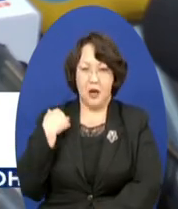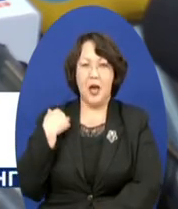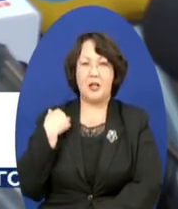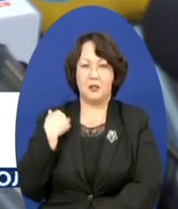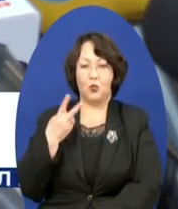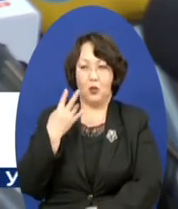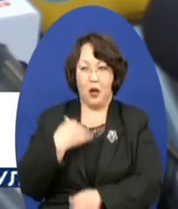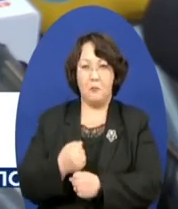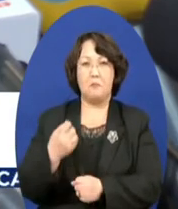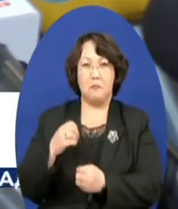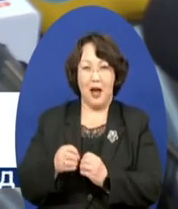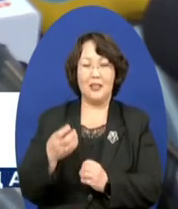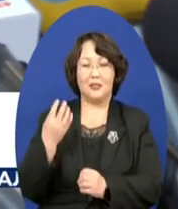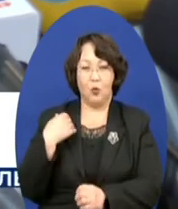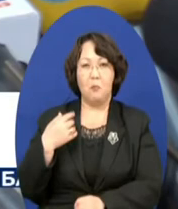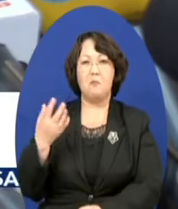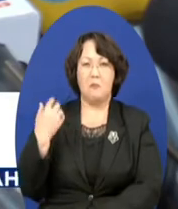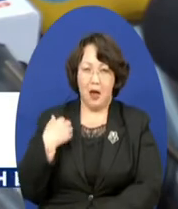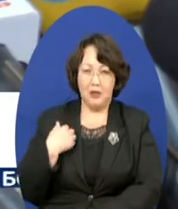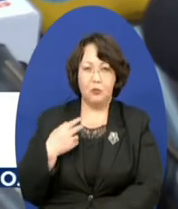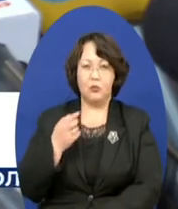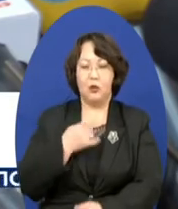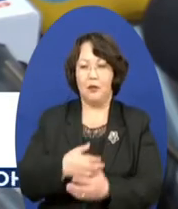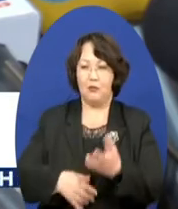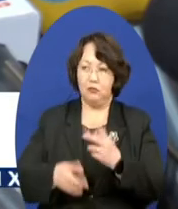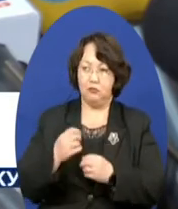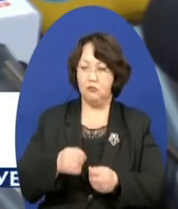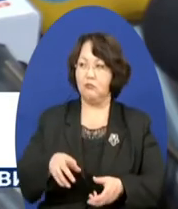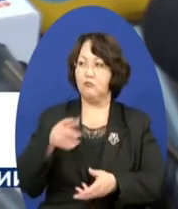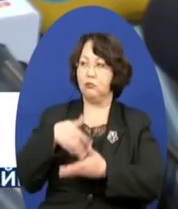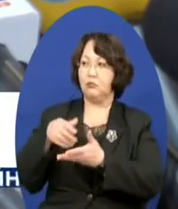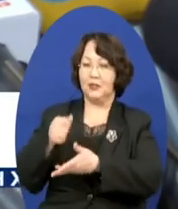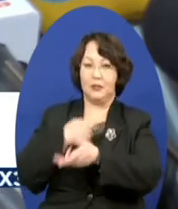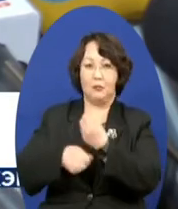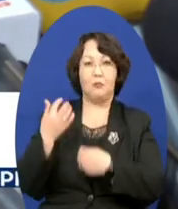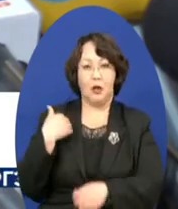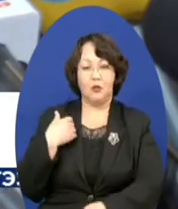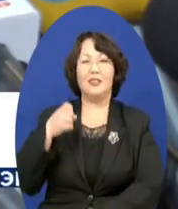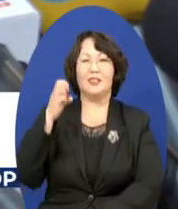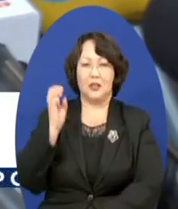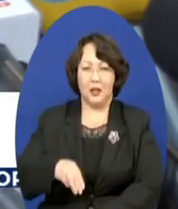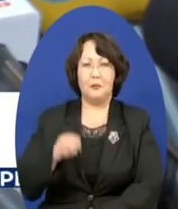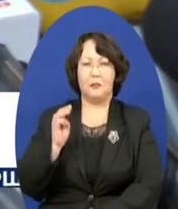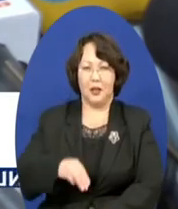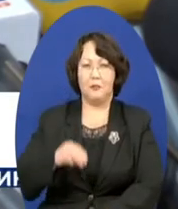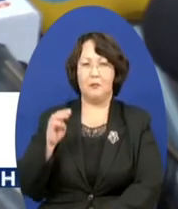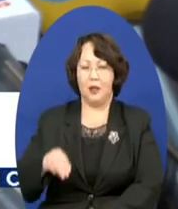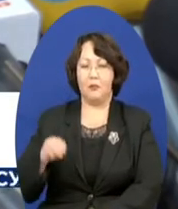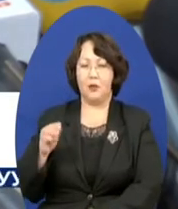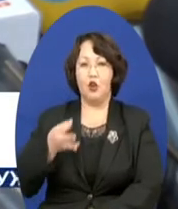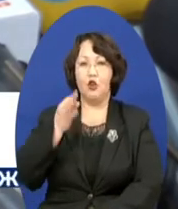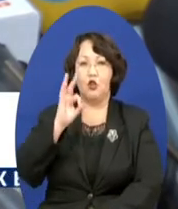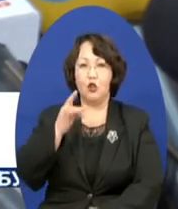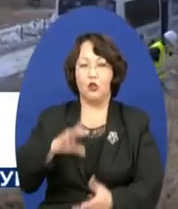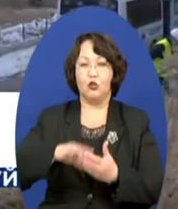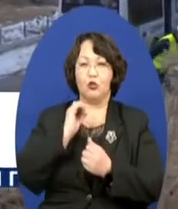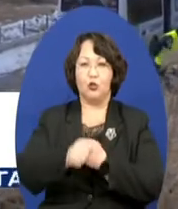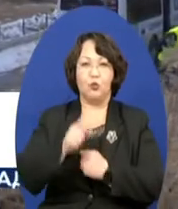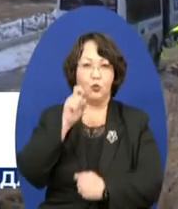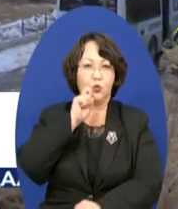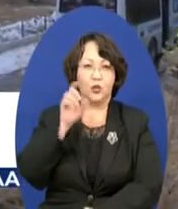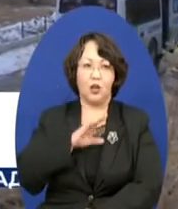ажиллагаа явуулж ирсэн үү? Явуулж ирсэн. Бүтээгдэхүүнээ гаргаж зах зээл нийлүүлж ирсэн үү? Нийлүүлж ирсэн. Гэхдээ эдгээр үр төлөх тийм хүсэлгүй